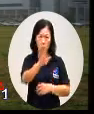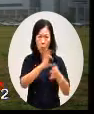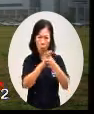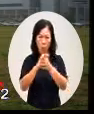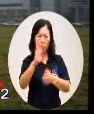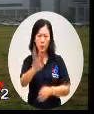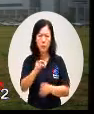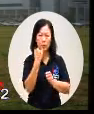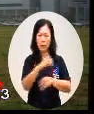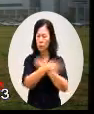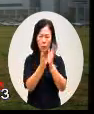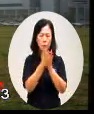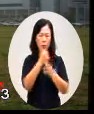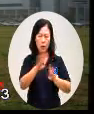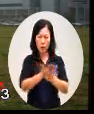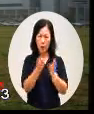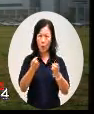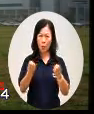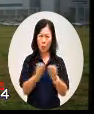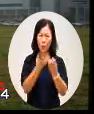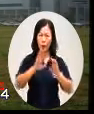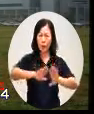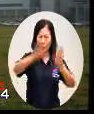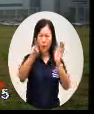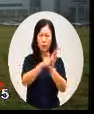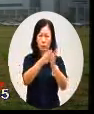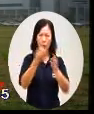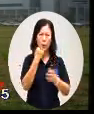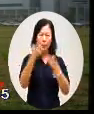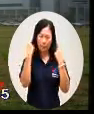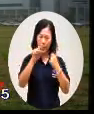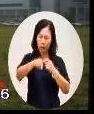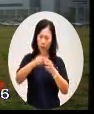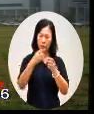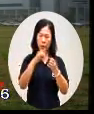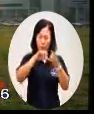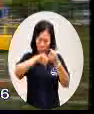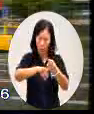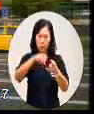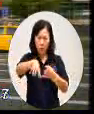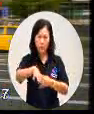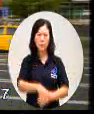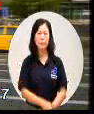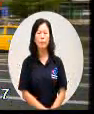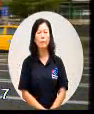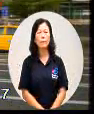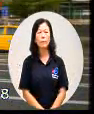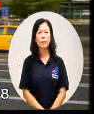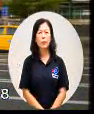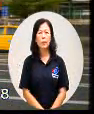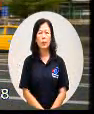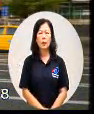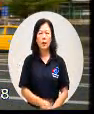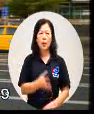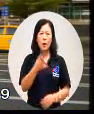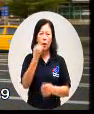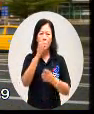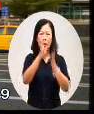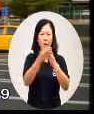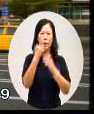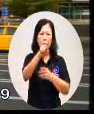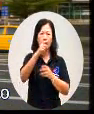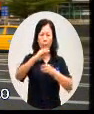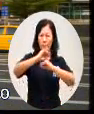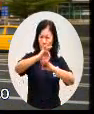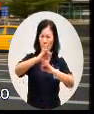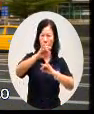开发的左营交通转运中心的预定地哦，哦，再下一个，那个星光山的 Mitsubishi 也在这